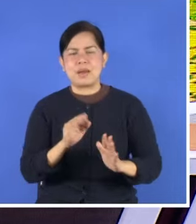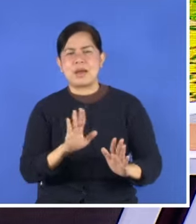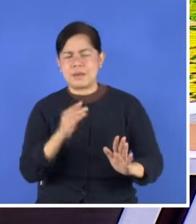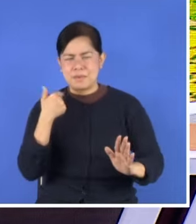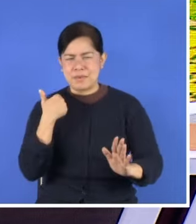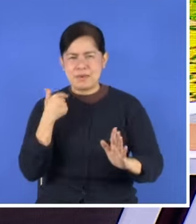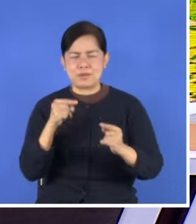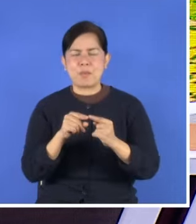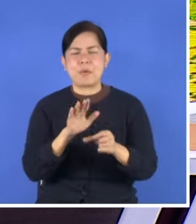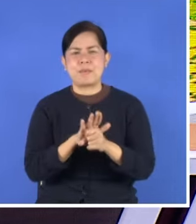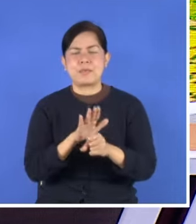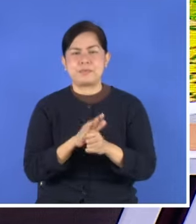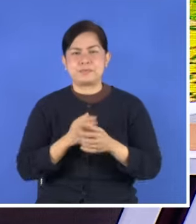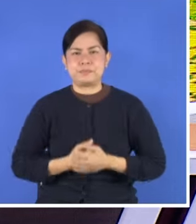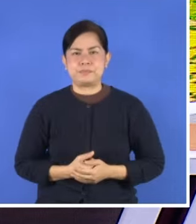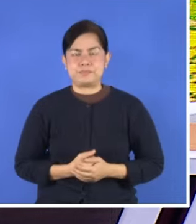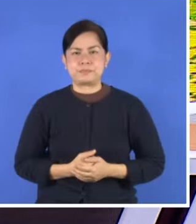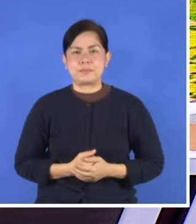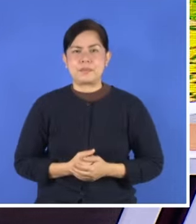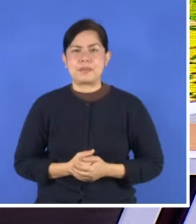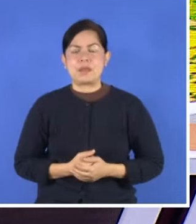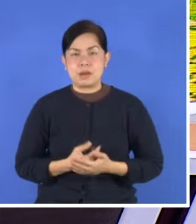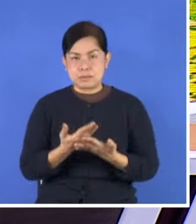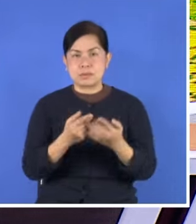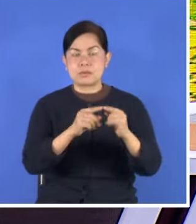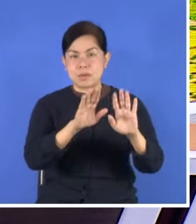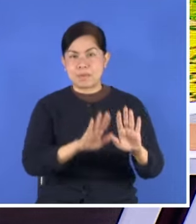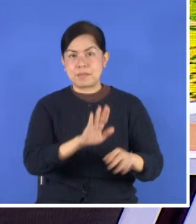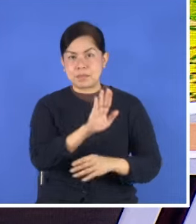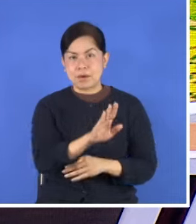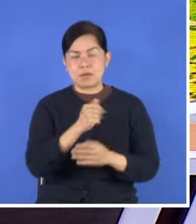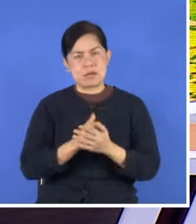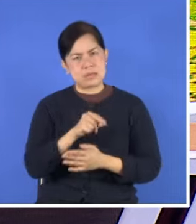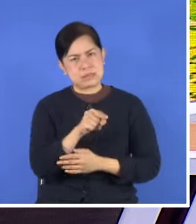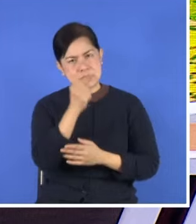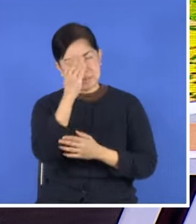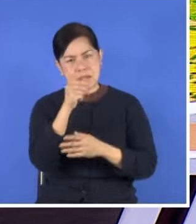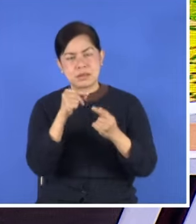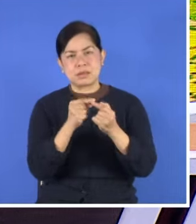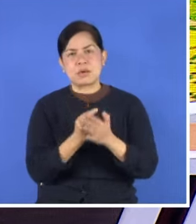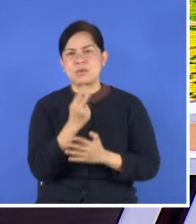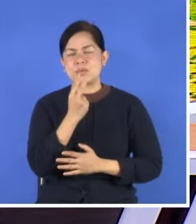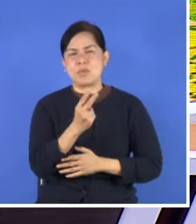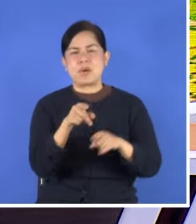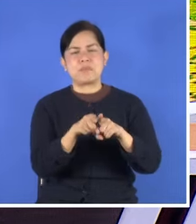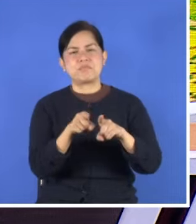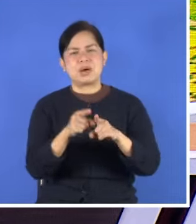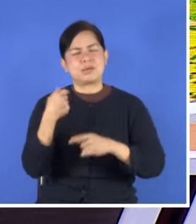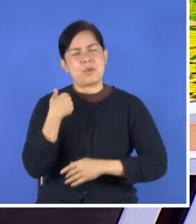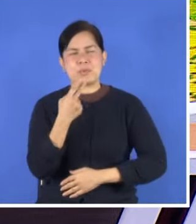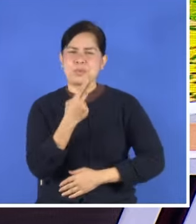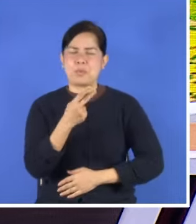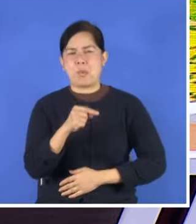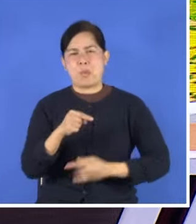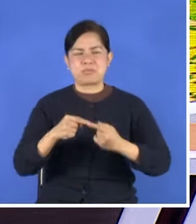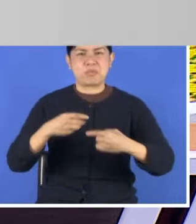ได้โอเคโอเคโอเคครับนะคะก็เป็นสัญลักษณ์ที่แบบว่าให้เห็นถึงความแบบก้าวร้าวดุดันอะไรอย่างเงี้ยเนาะเป็นสีสันของงานเนะคะ